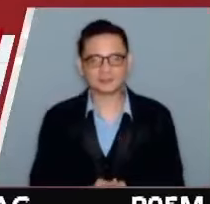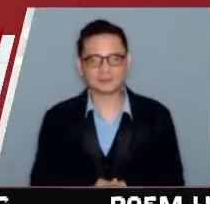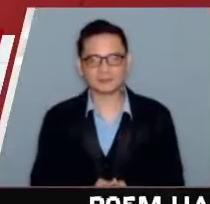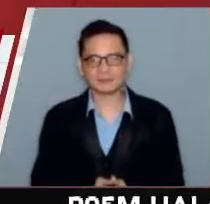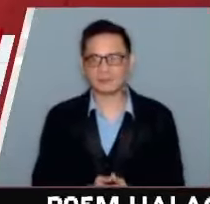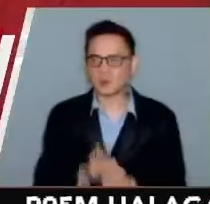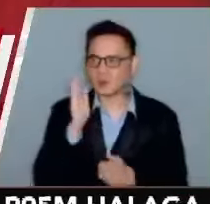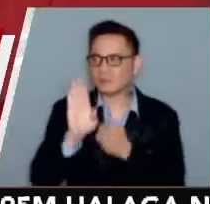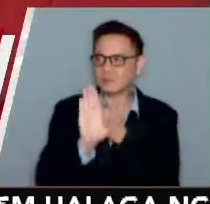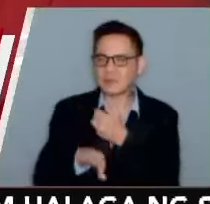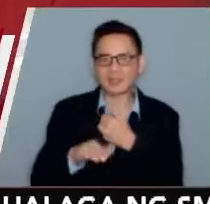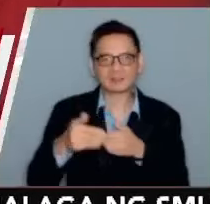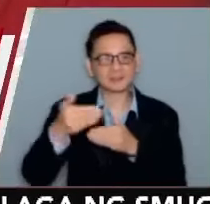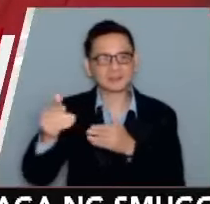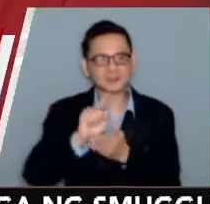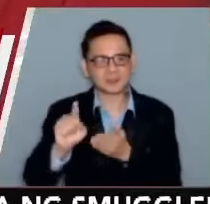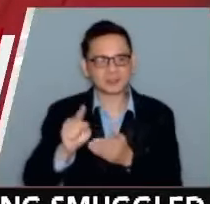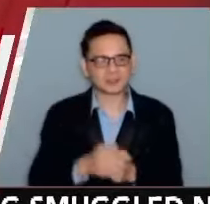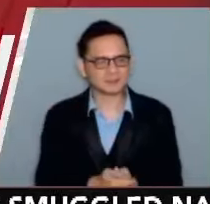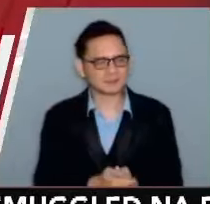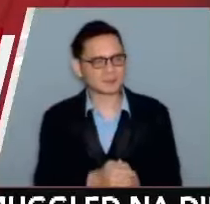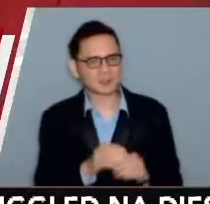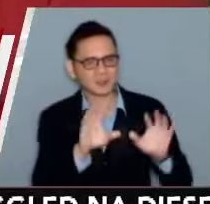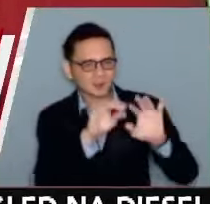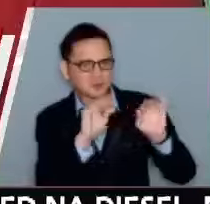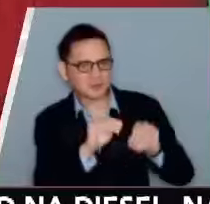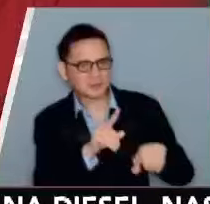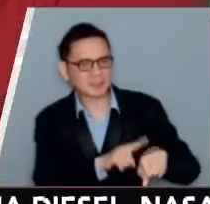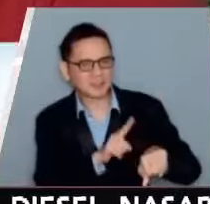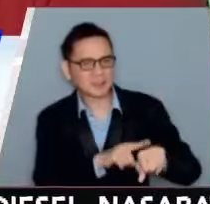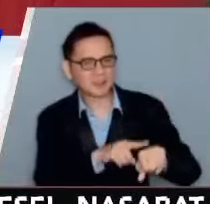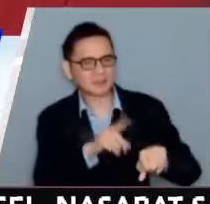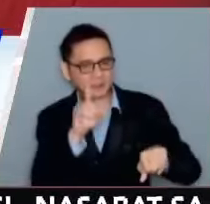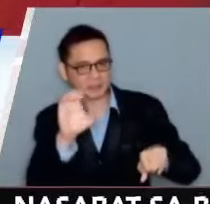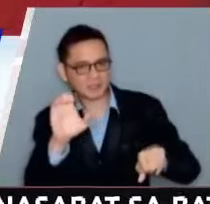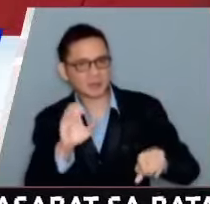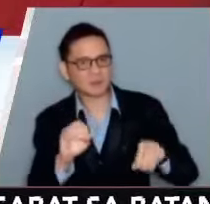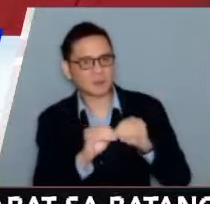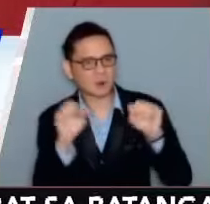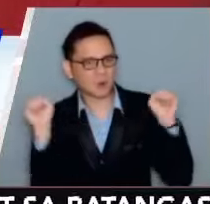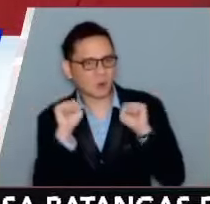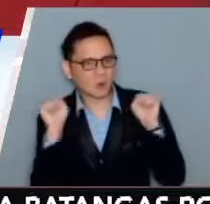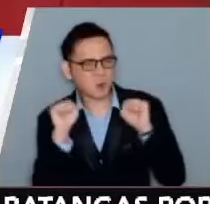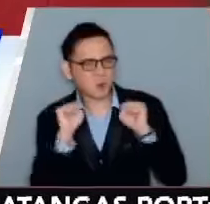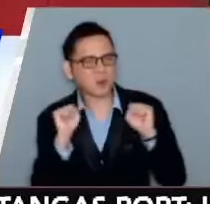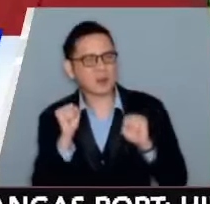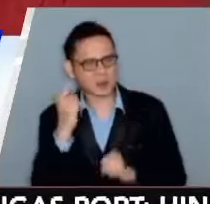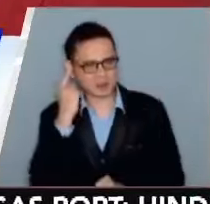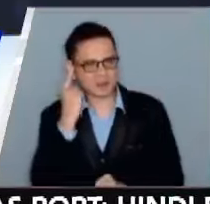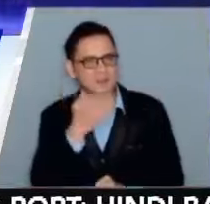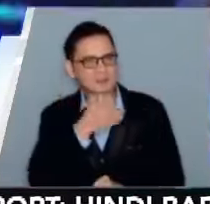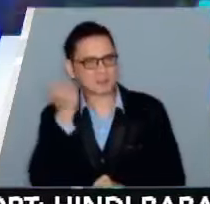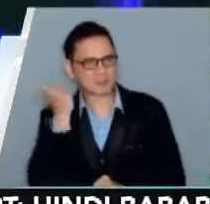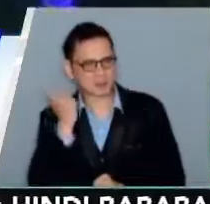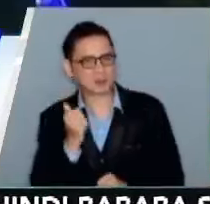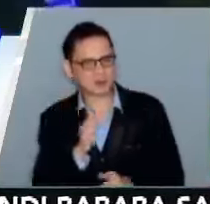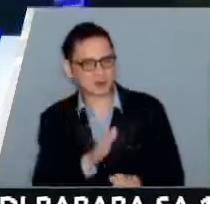na siguro pag papasko pa December, syempre mas malamig yung hangin. Siguro mas maganda, mas ma-enjoy mo yung mga